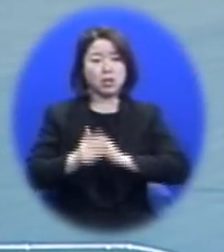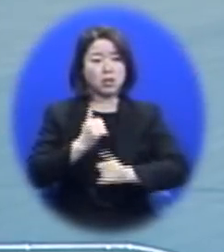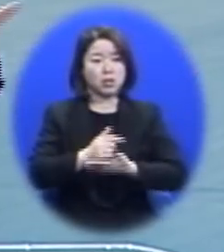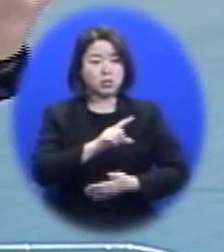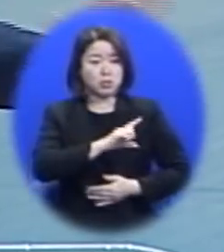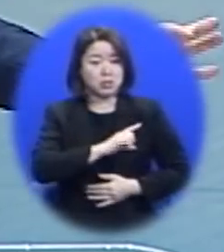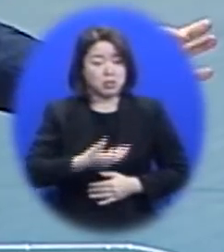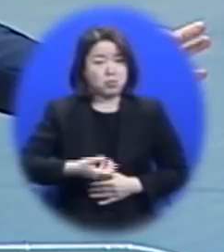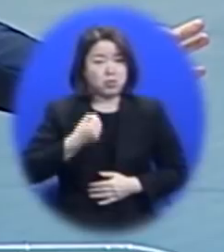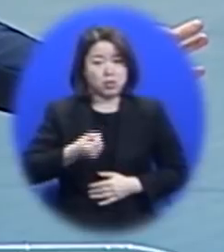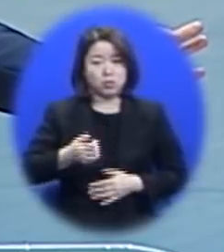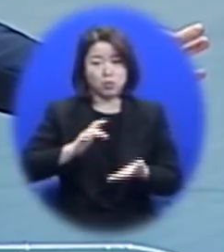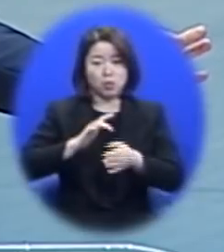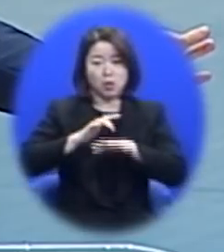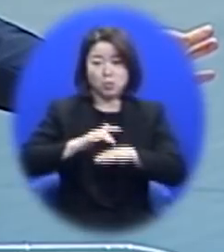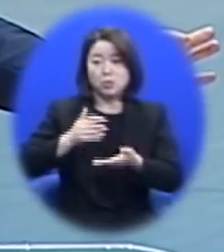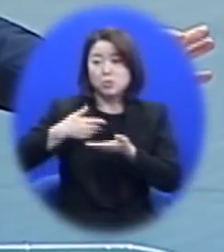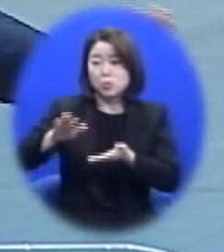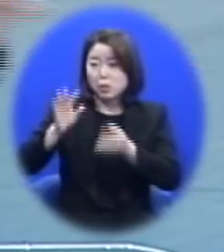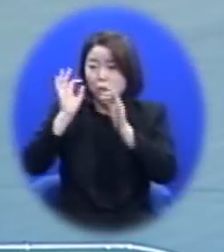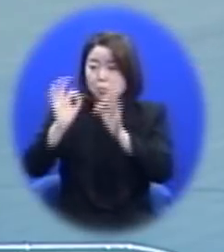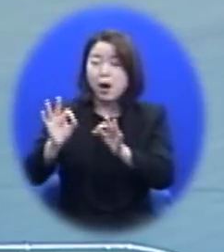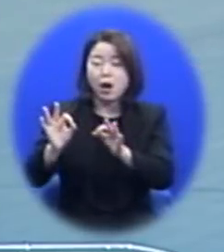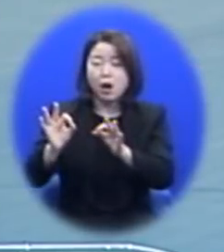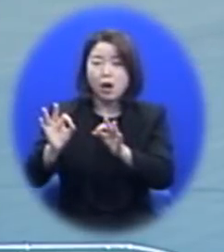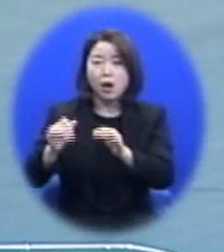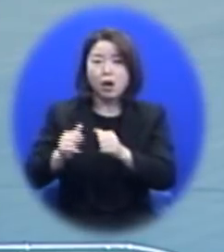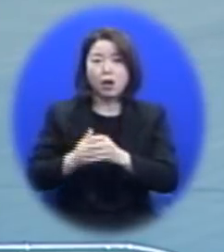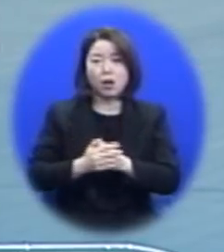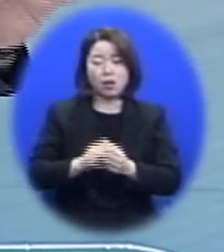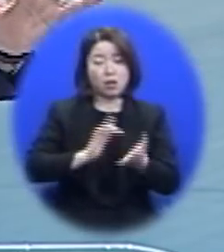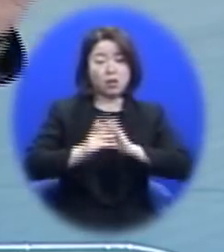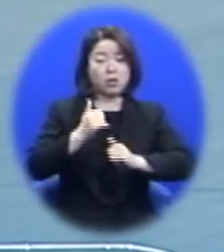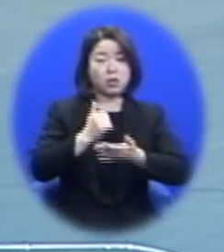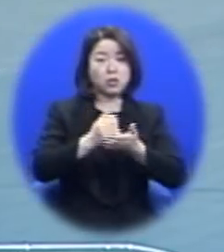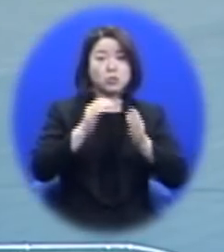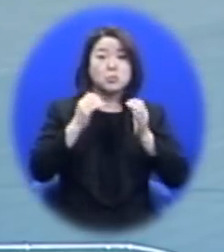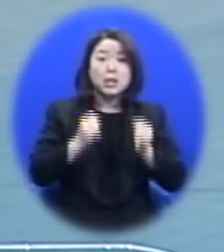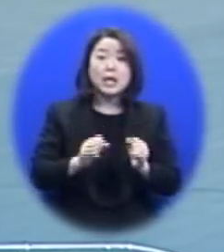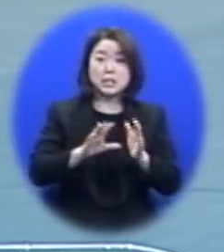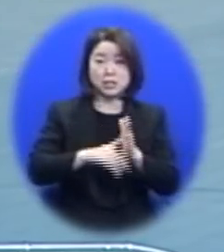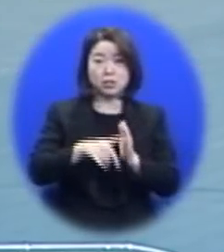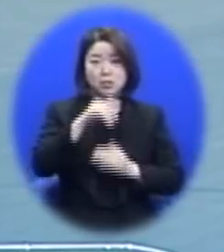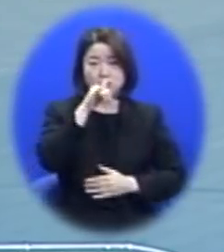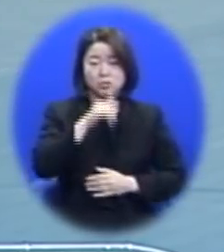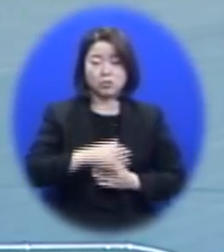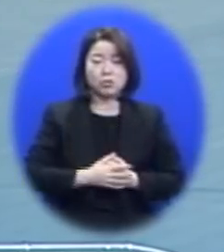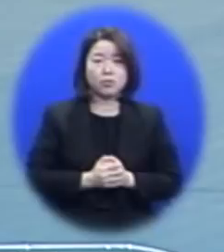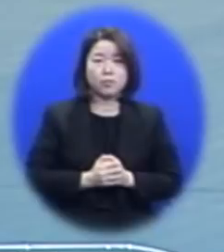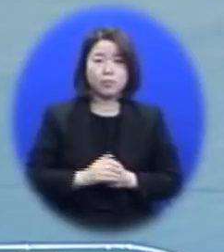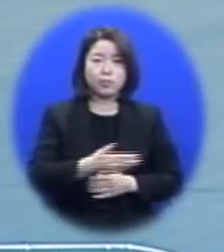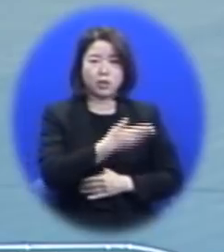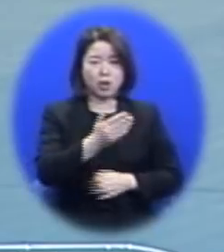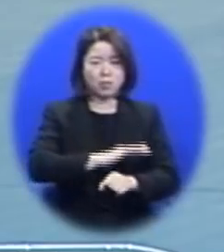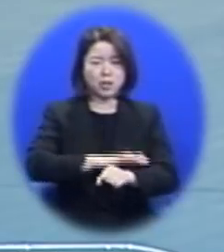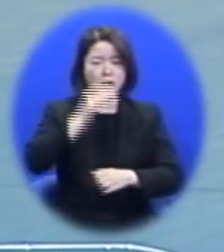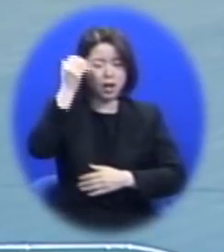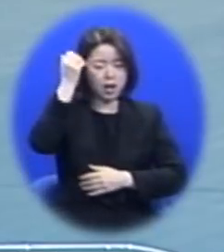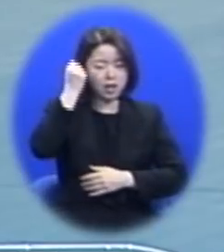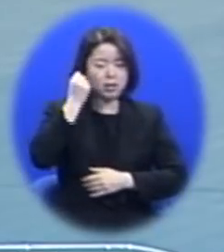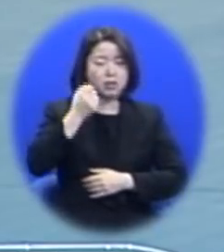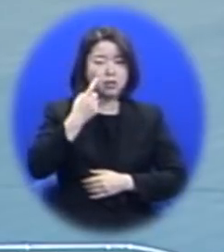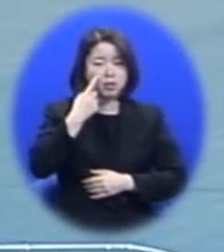귀신 쫓아내는 것을 보았다는 거예요. 예수님 당시 때 벌써 그랬던 걸 여러분이 잘 기억해야